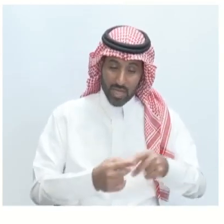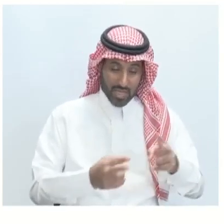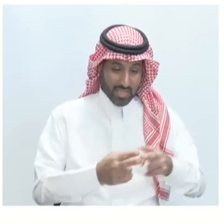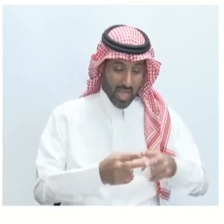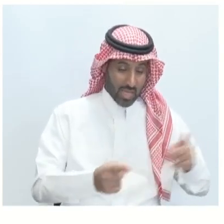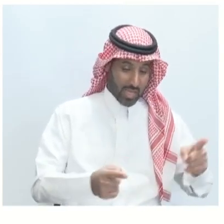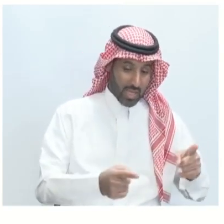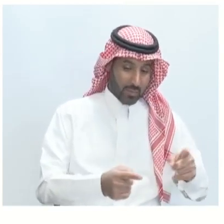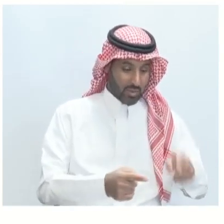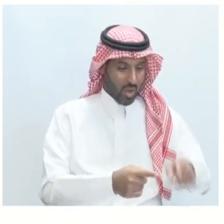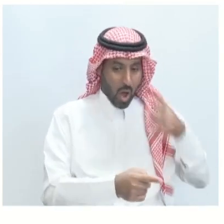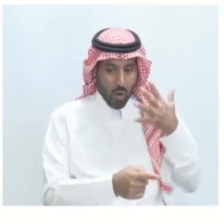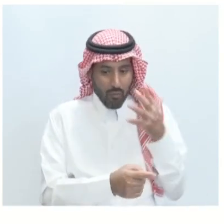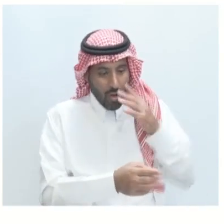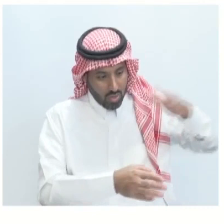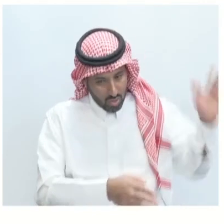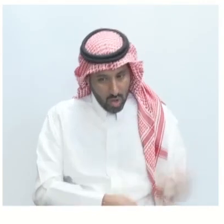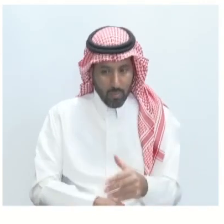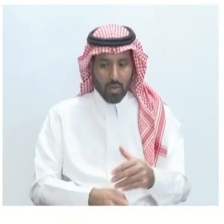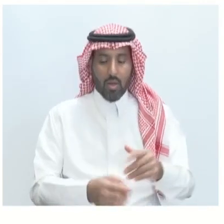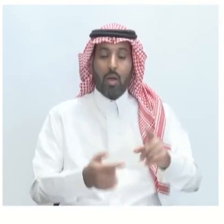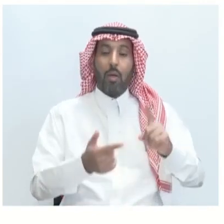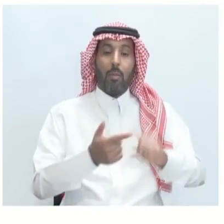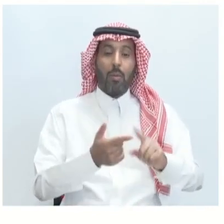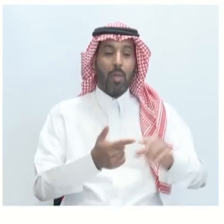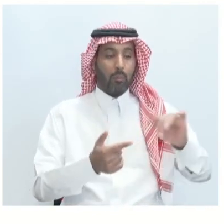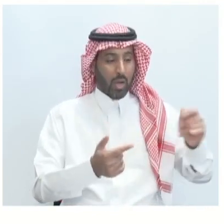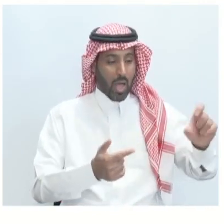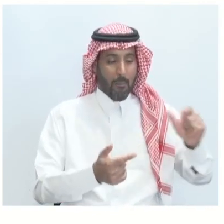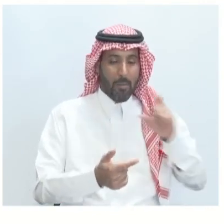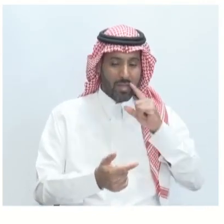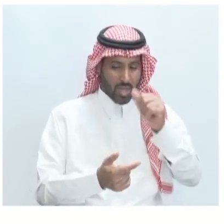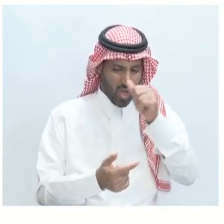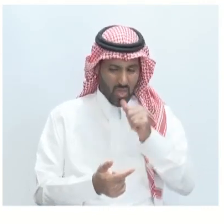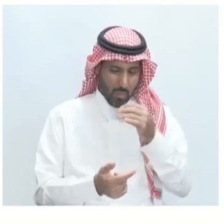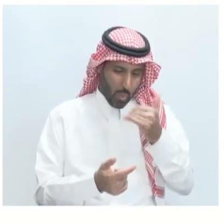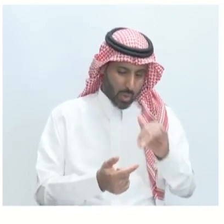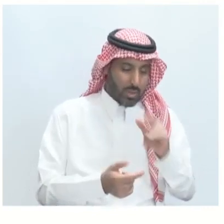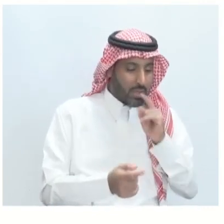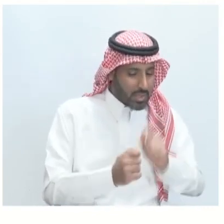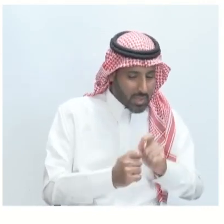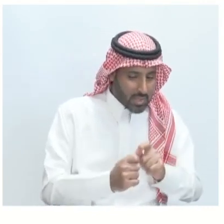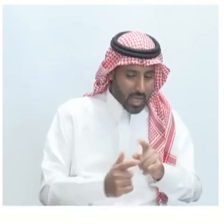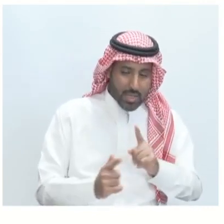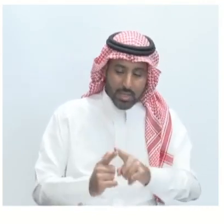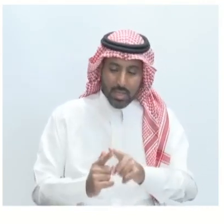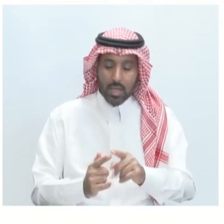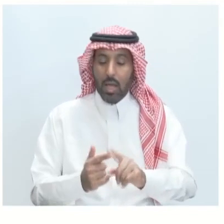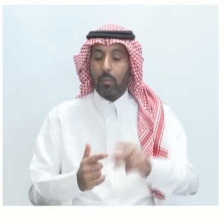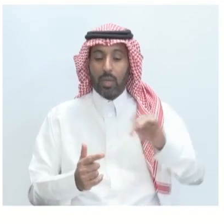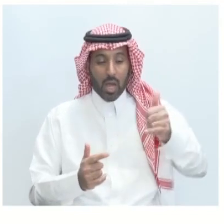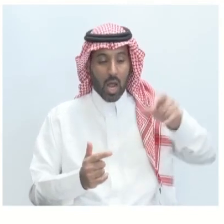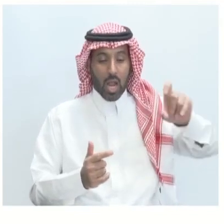شده خوفه ضربه بينما اخوه محمد غضبه متوسط قام ماذا بنصحه ولديهم اخوهم